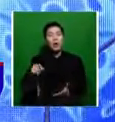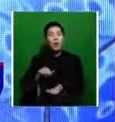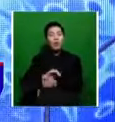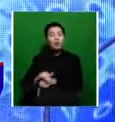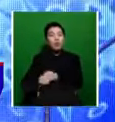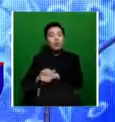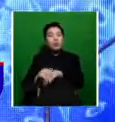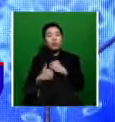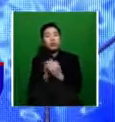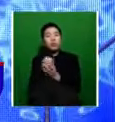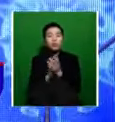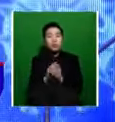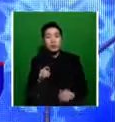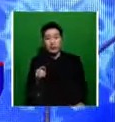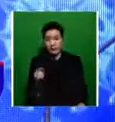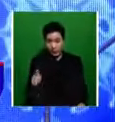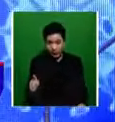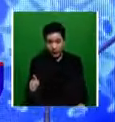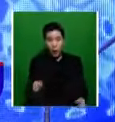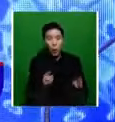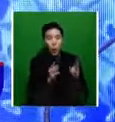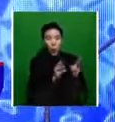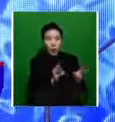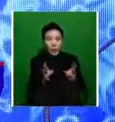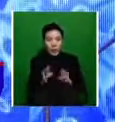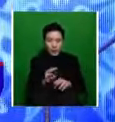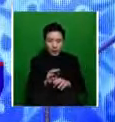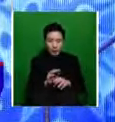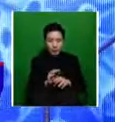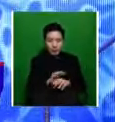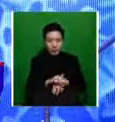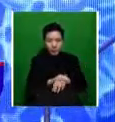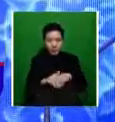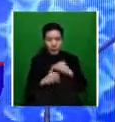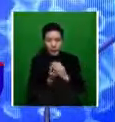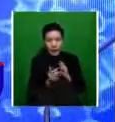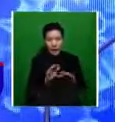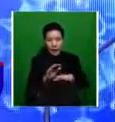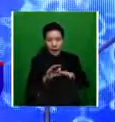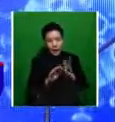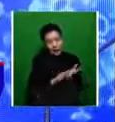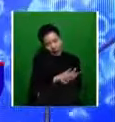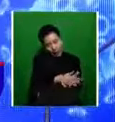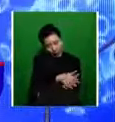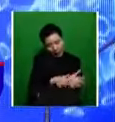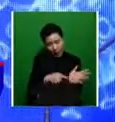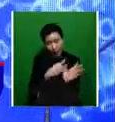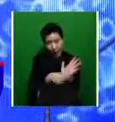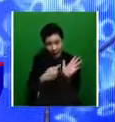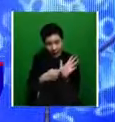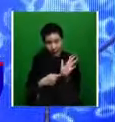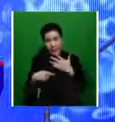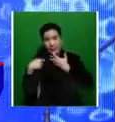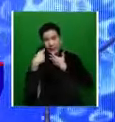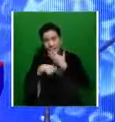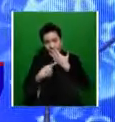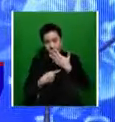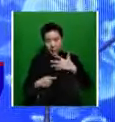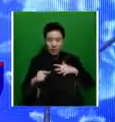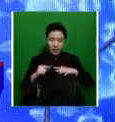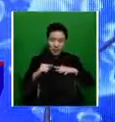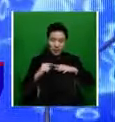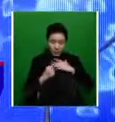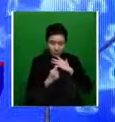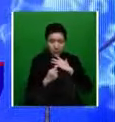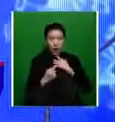นะครับแต่วิธีการล้างเนี่ยล้างให้เกลี้ยงล้างทั้งหน้ามือหลังมือง่ามมือเล็บใช้เว